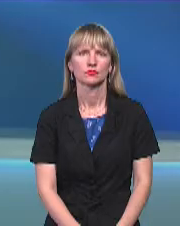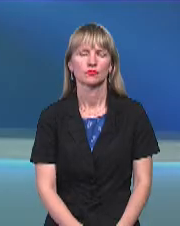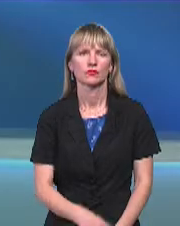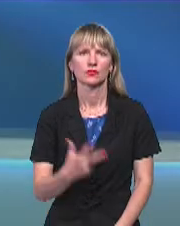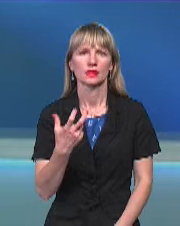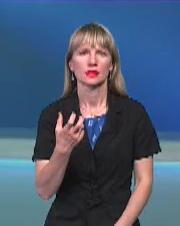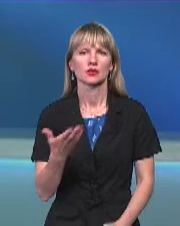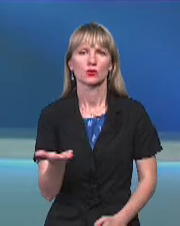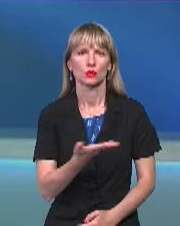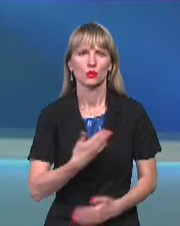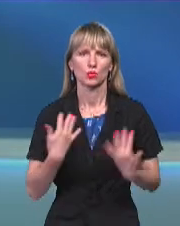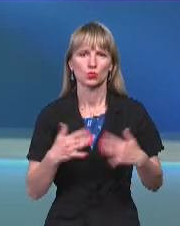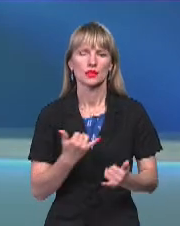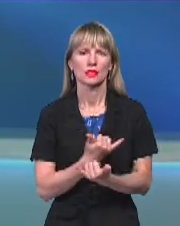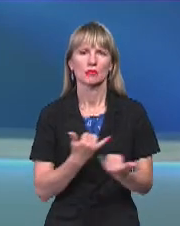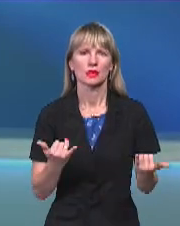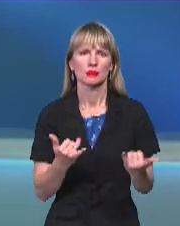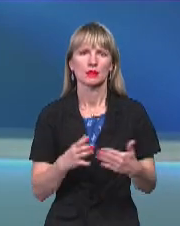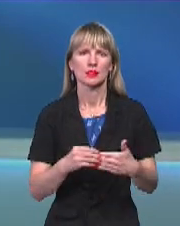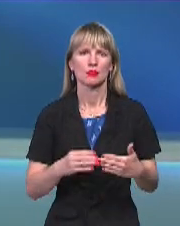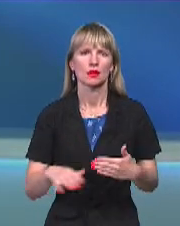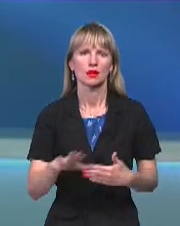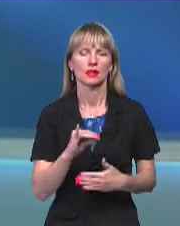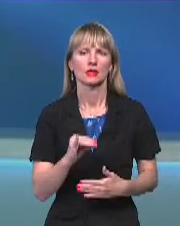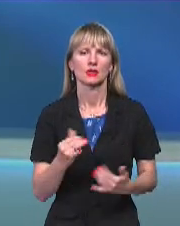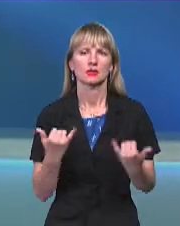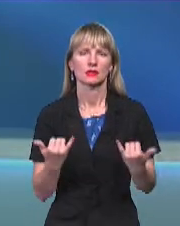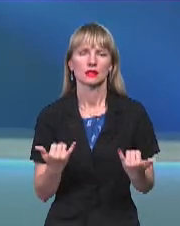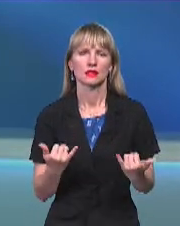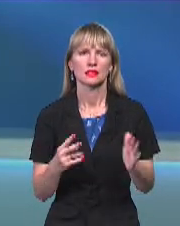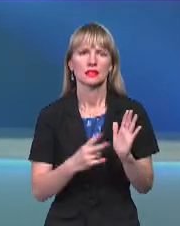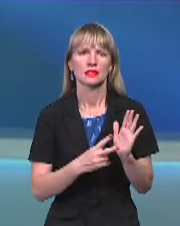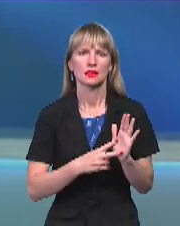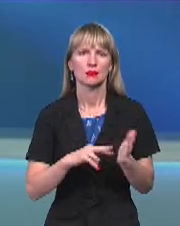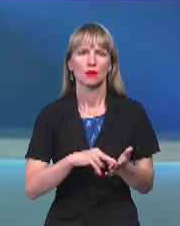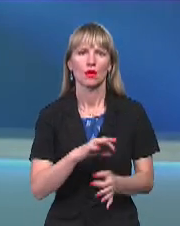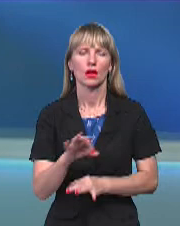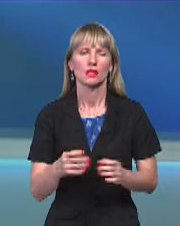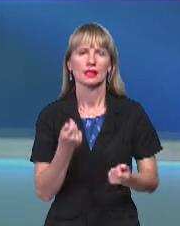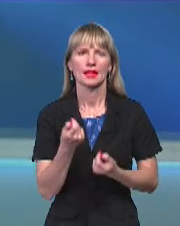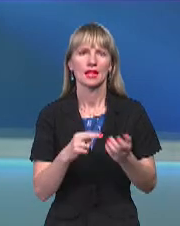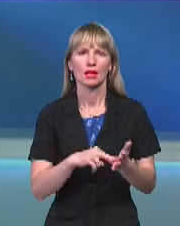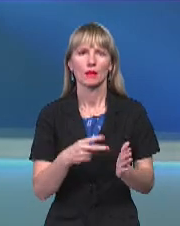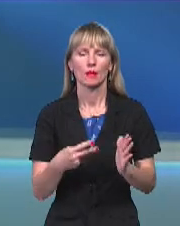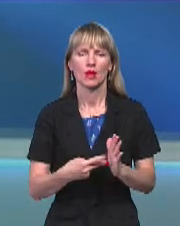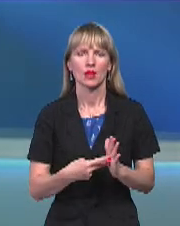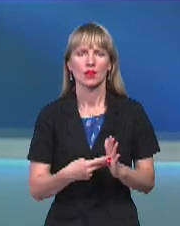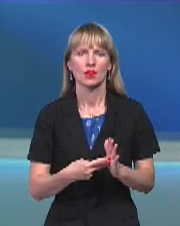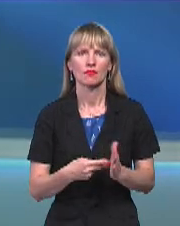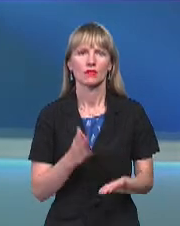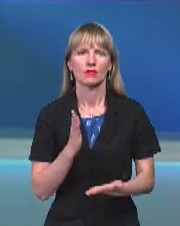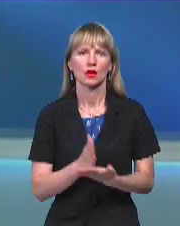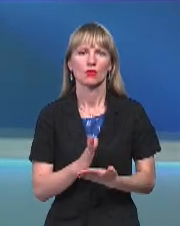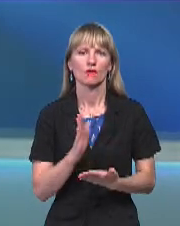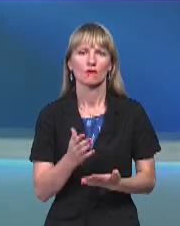300 ми вже забезпечили ділянками. І наразі 7 проєктів детальних планів